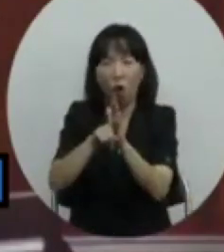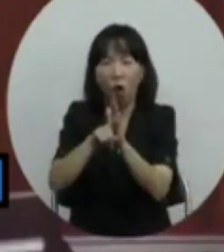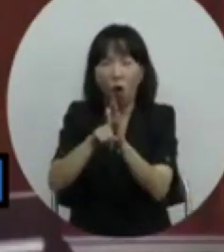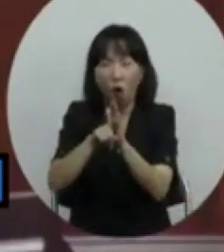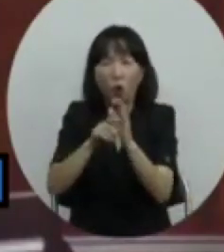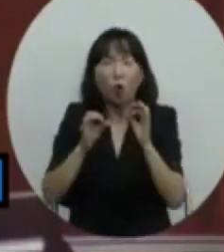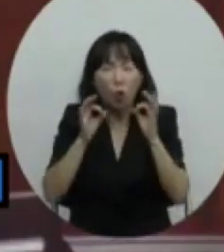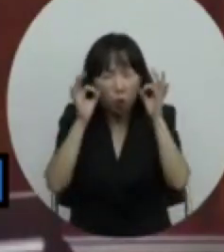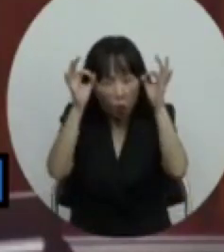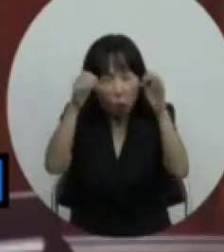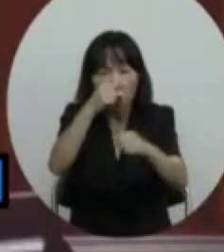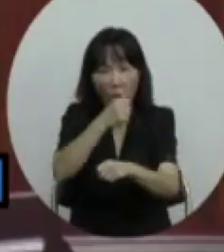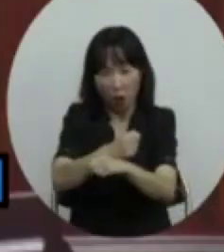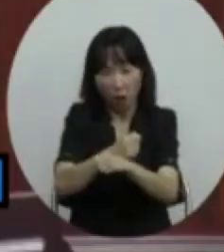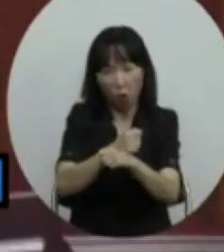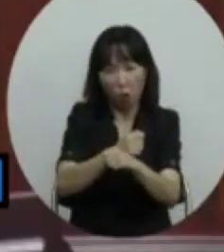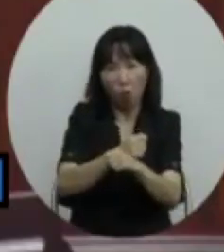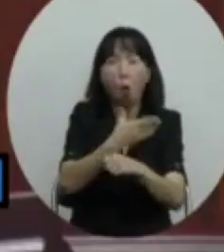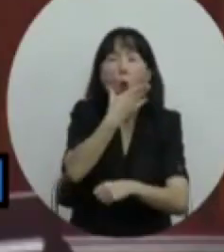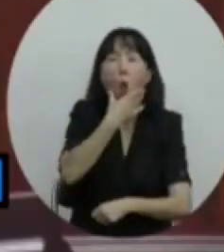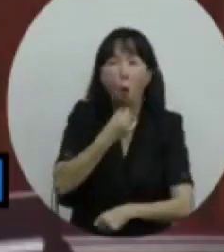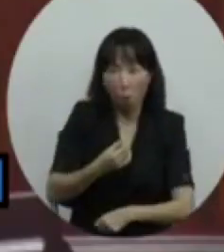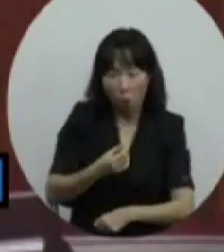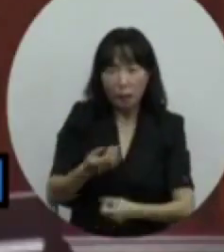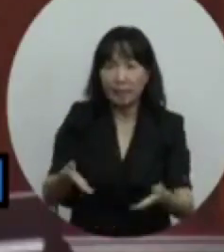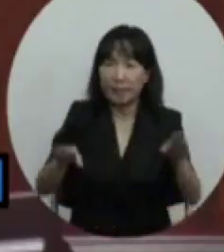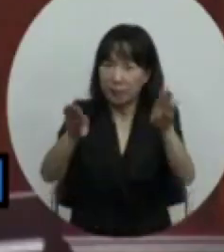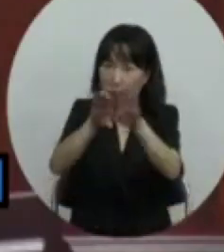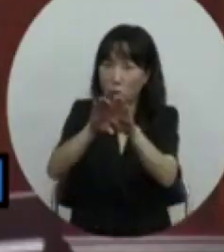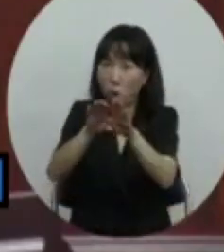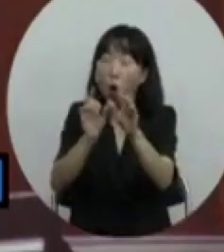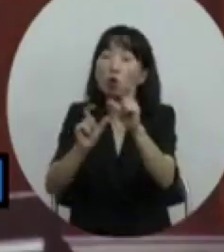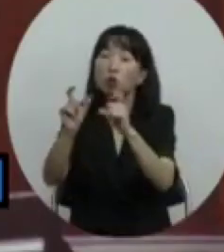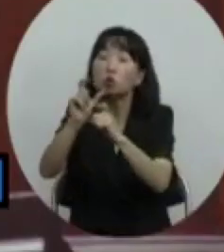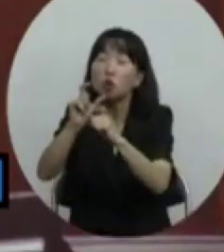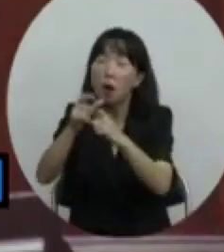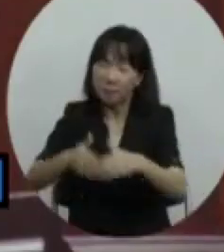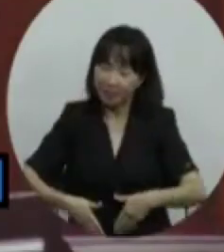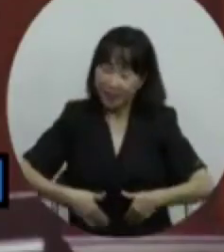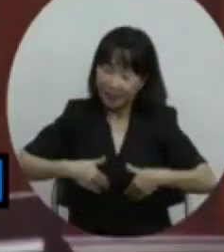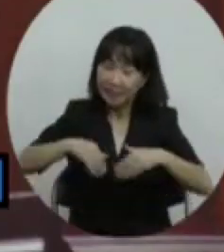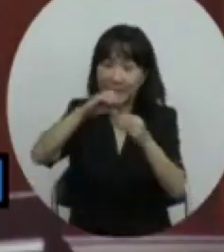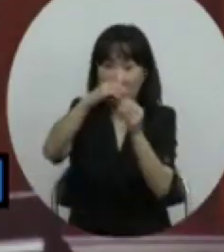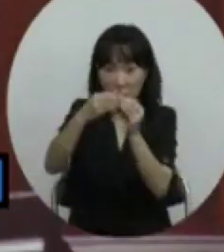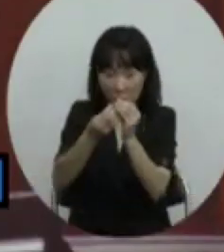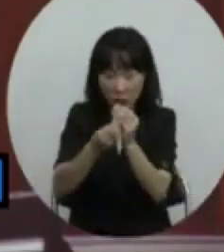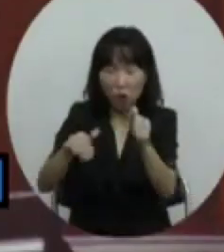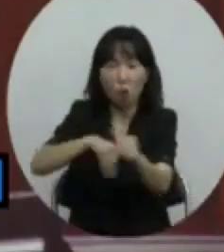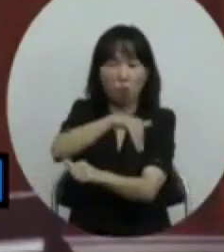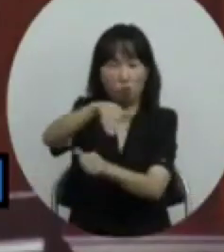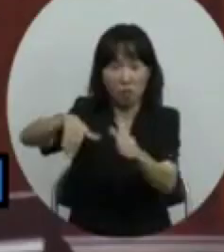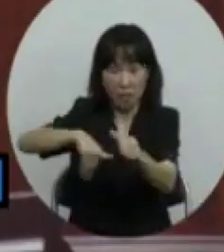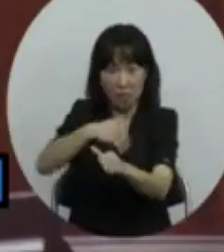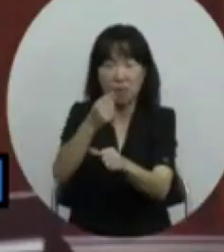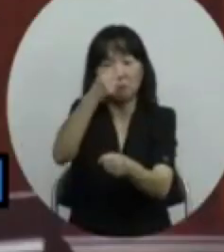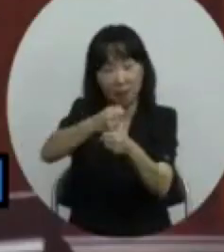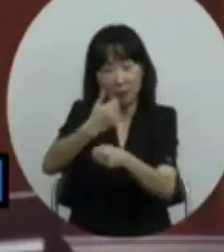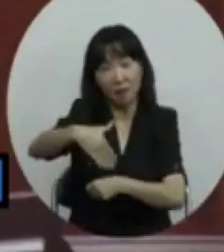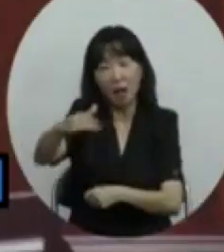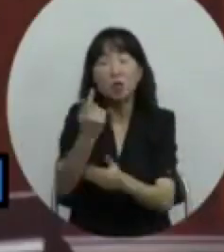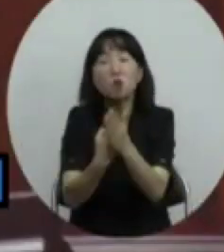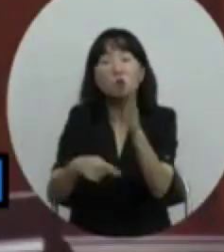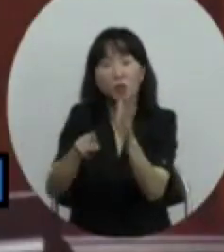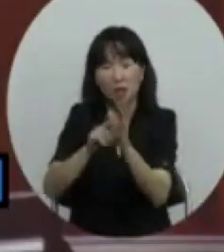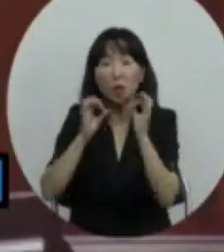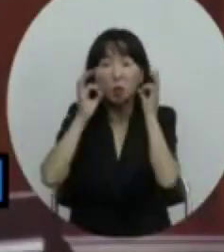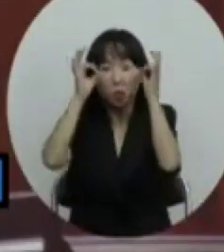등 소외된 이웃에 대한 위문 등 따뜻한 명절 분위기 조성에도 앞장서 가겠습니다.